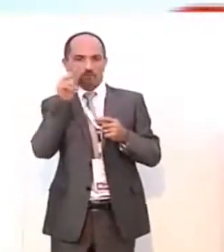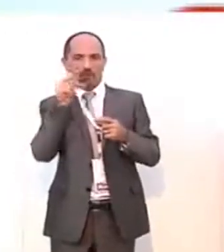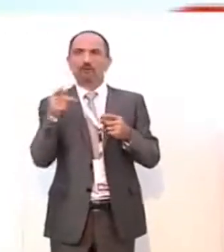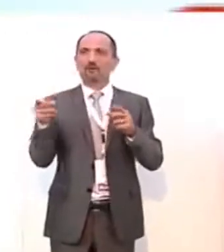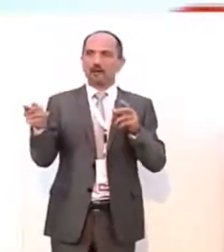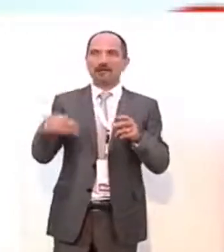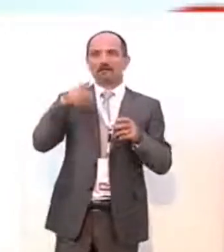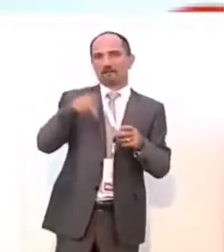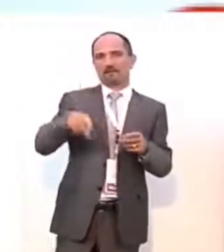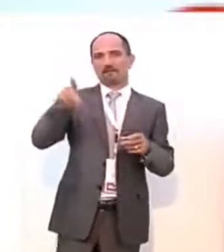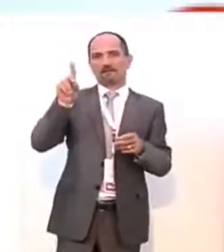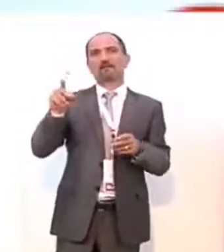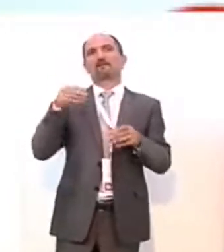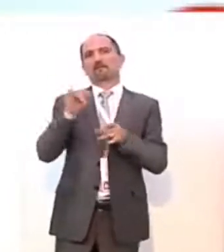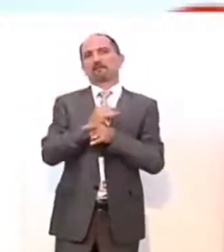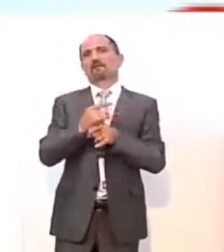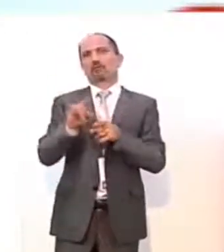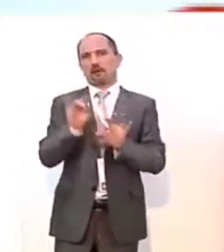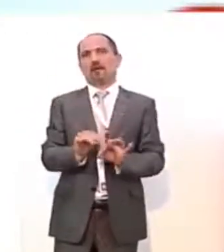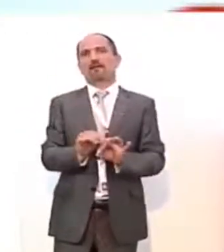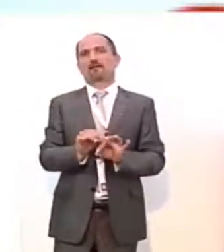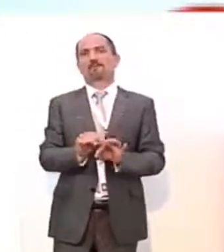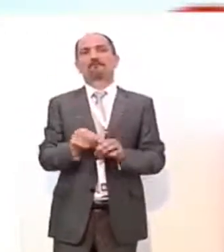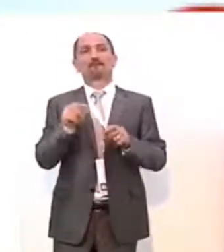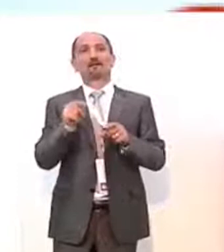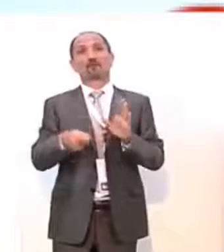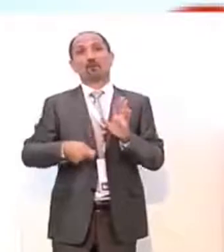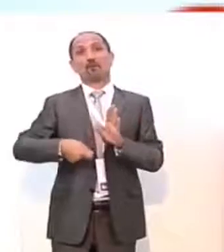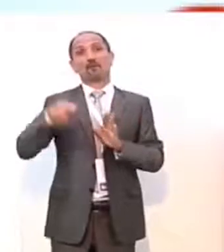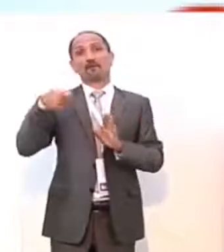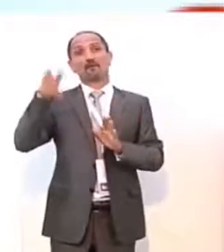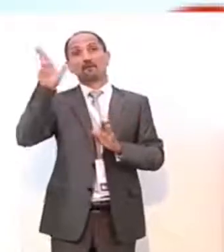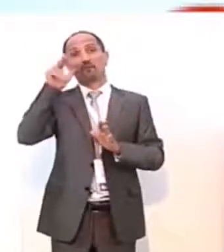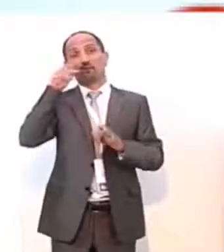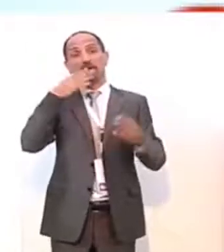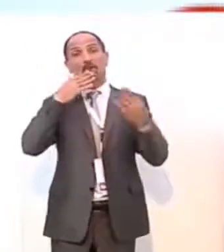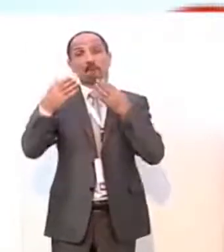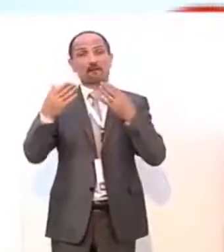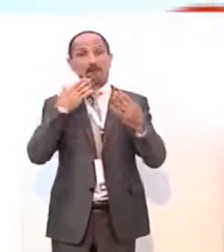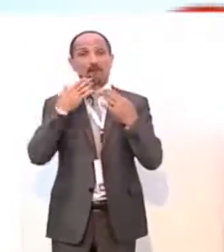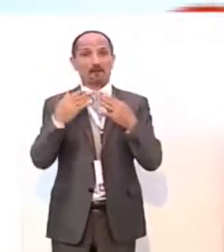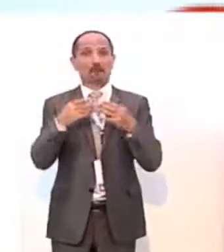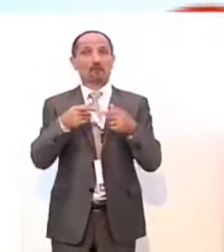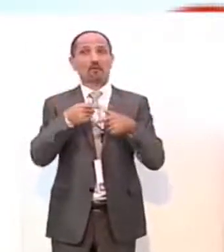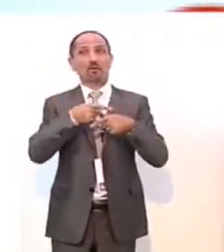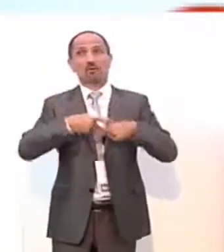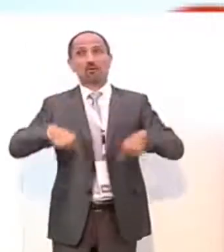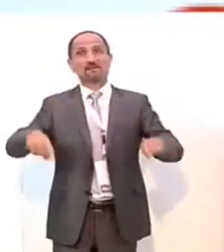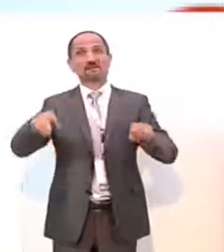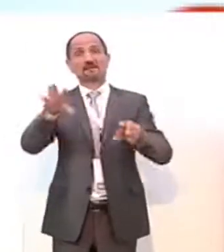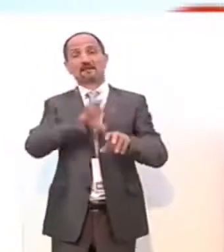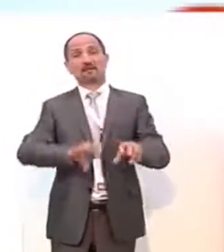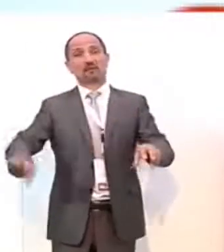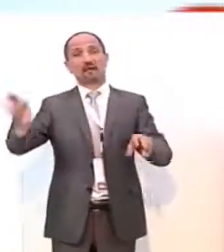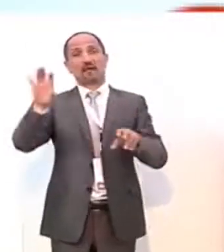del Partito Democratico in modo particolare. Sono aumentate le donne in Parlamento, nei consigli regionali, nelle